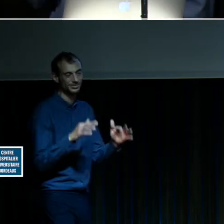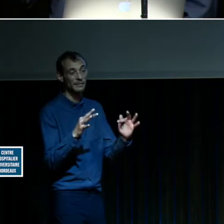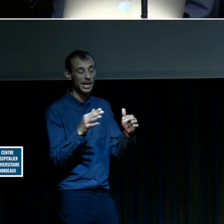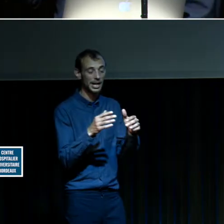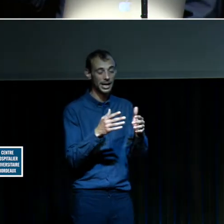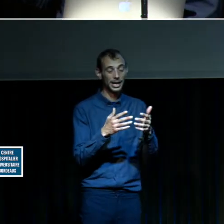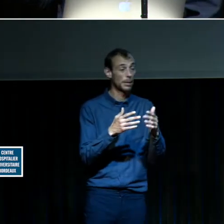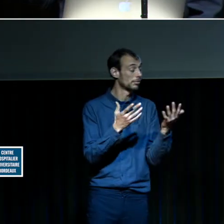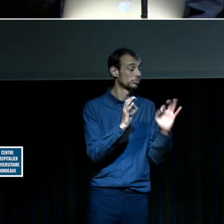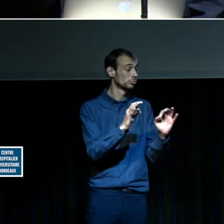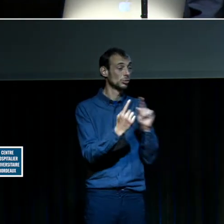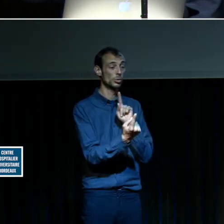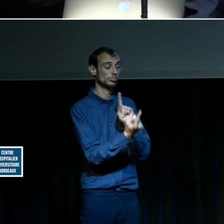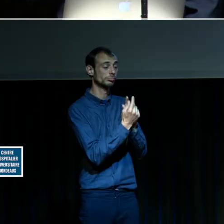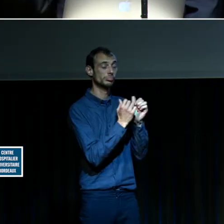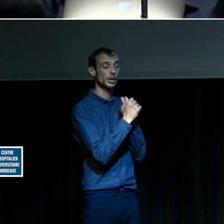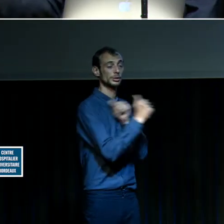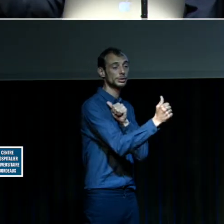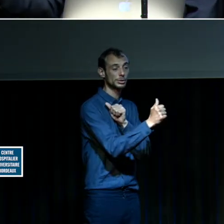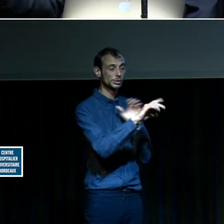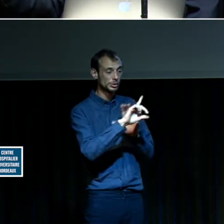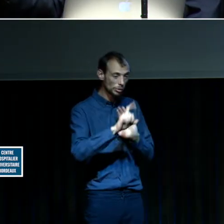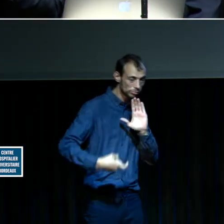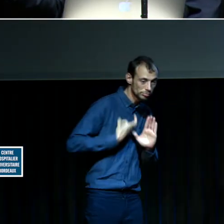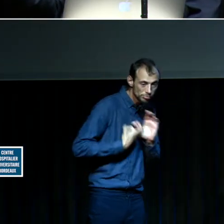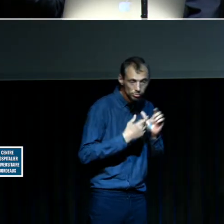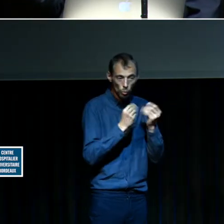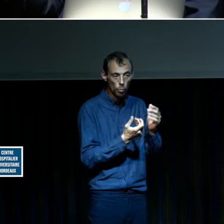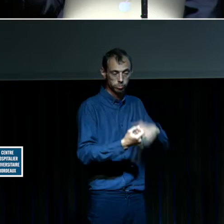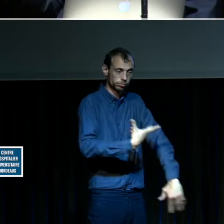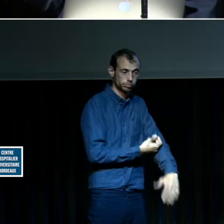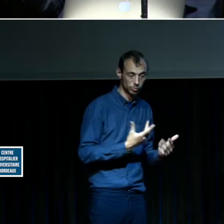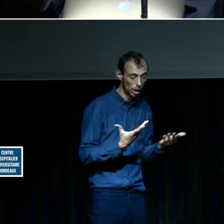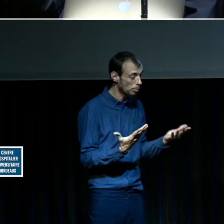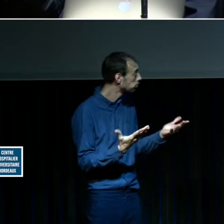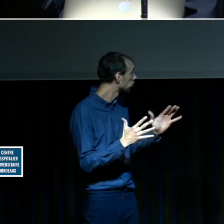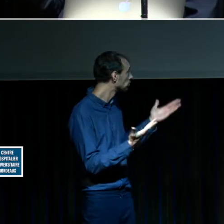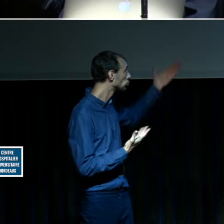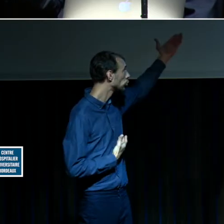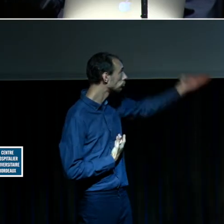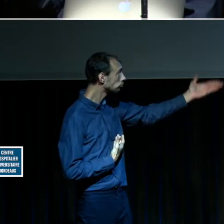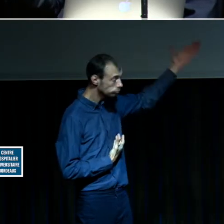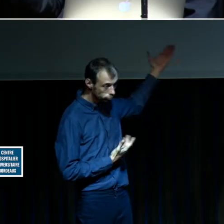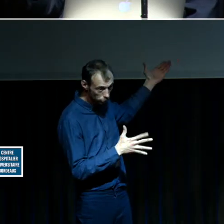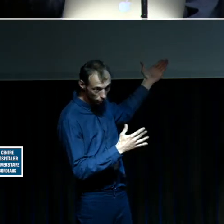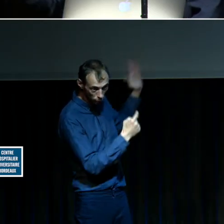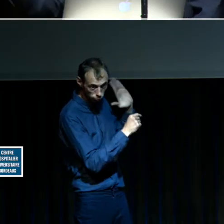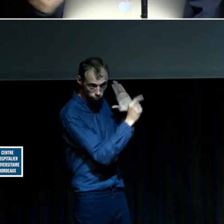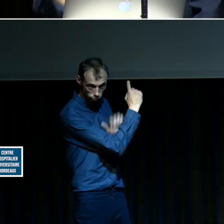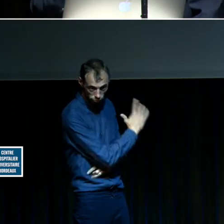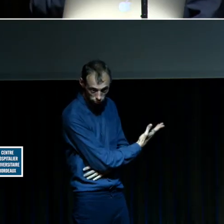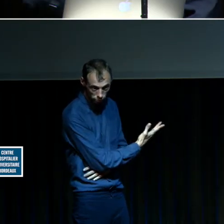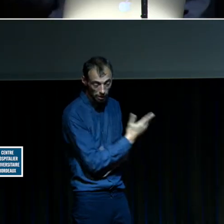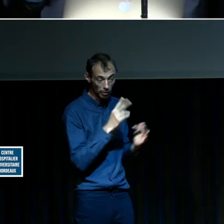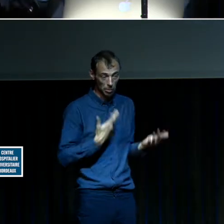actuelle, c'est ça. Et donc on a déployé à peu près partout le réseau de télé-AVC. Et à l'heure